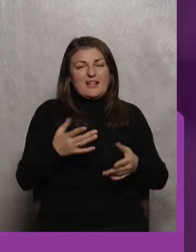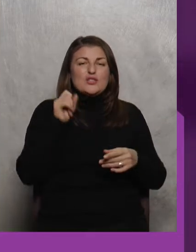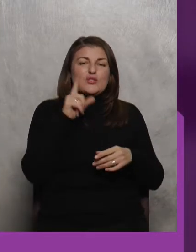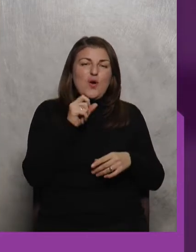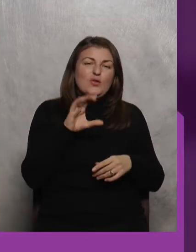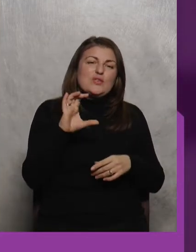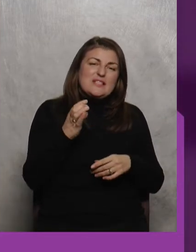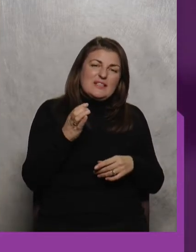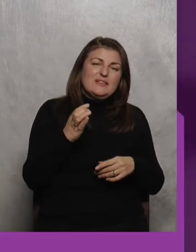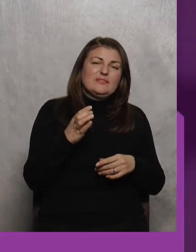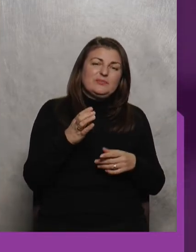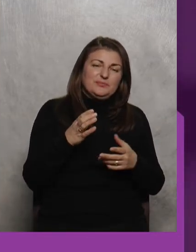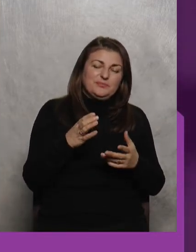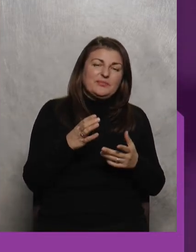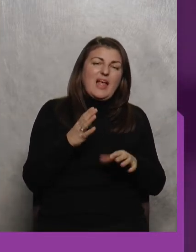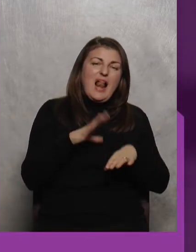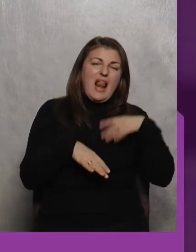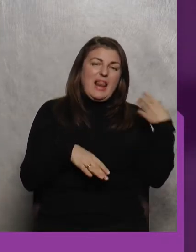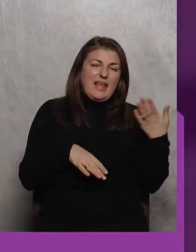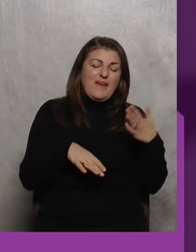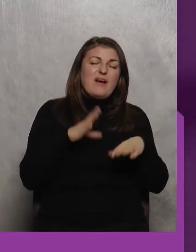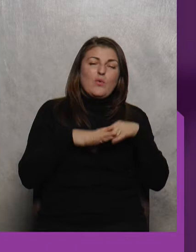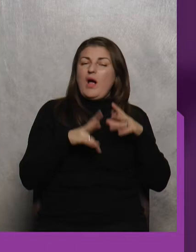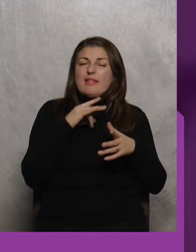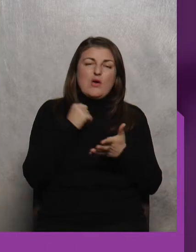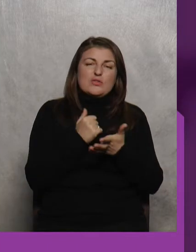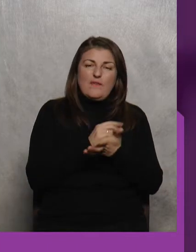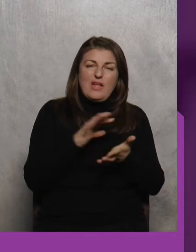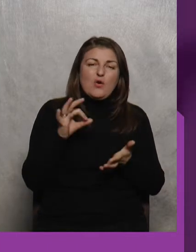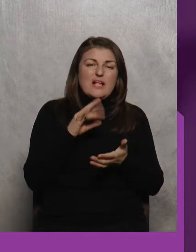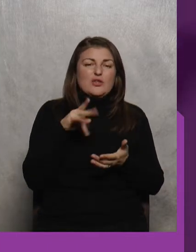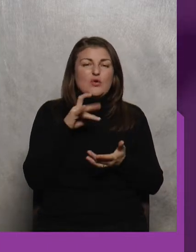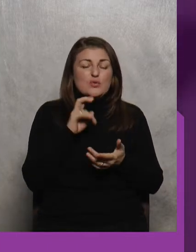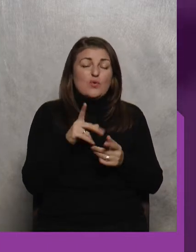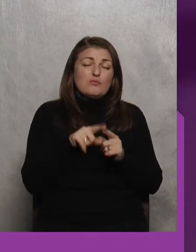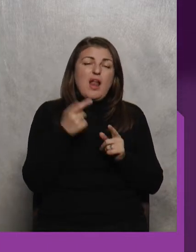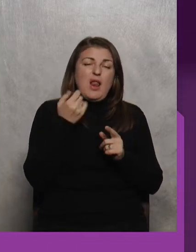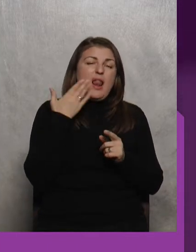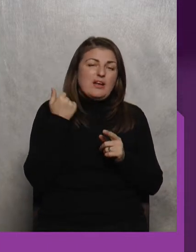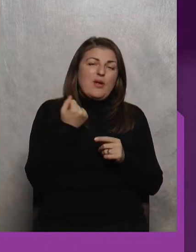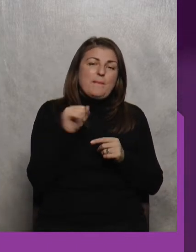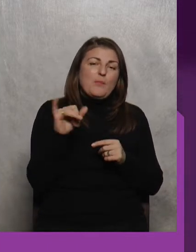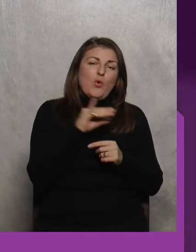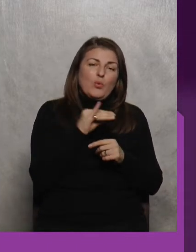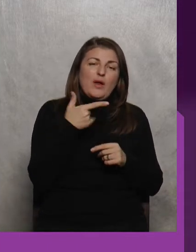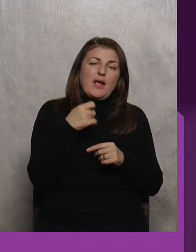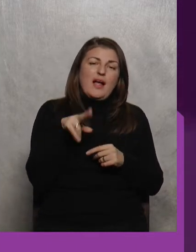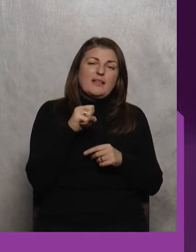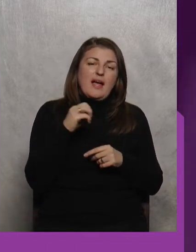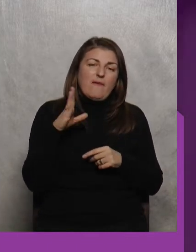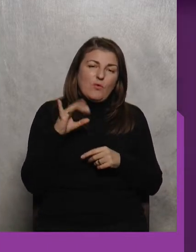золото, срібло, знову такі у нашій скарбниці. Ліва рука не основна у Світлани Дроздюк, відповідно, трошки легша перемога у Юлії